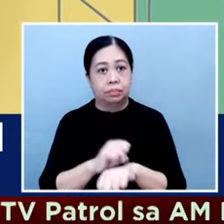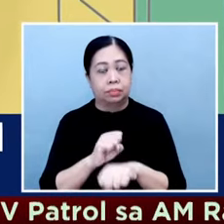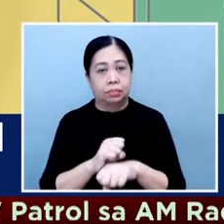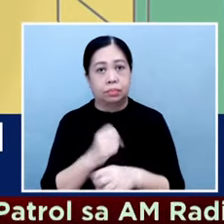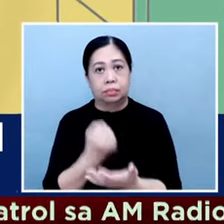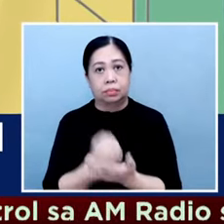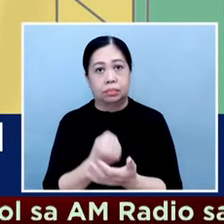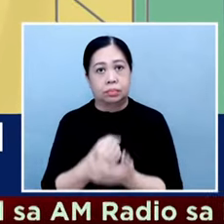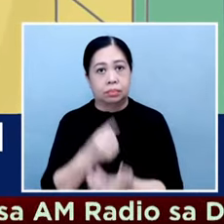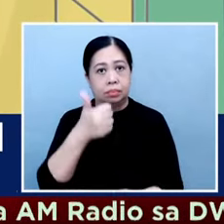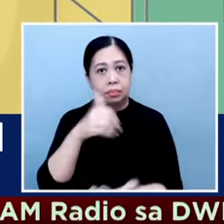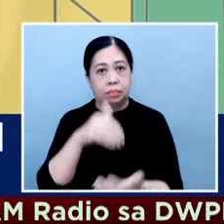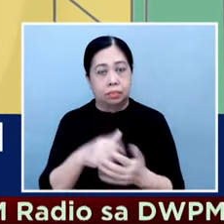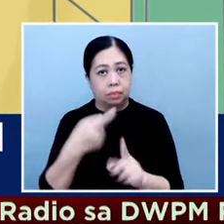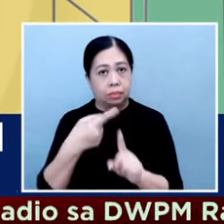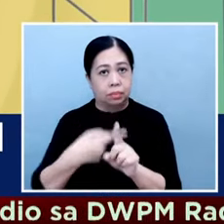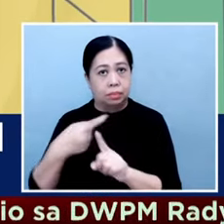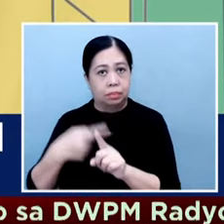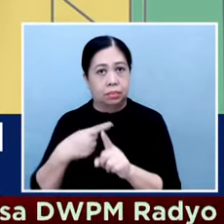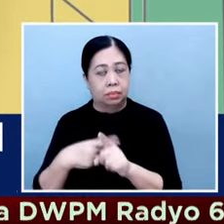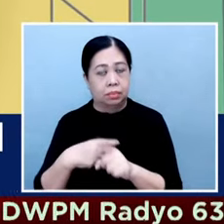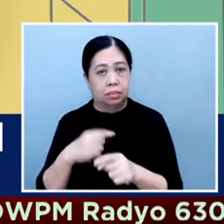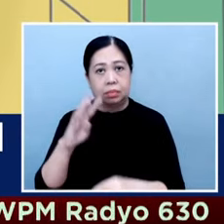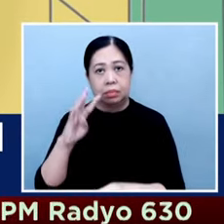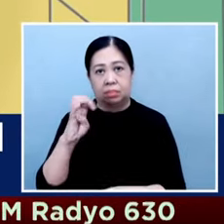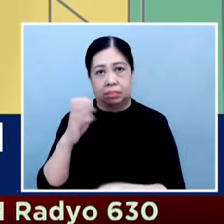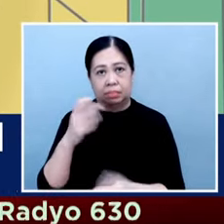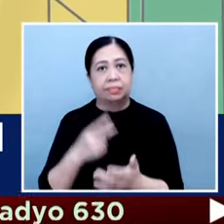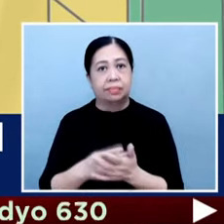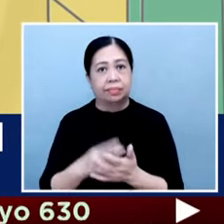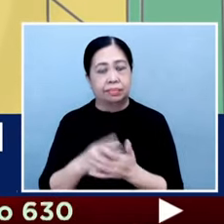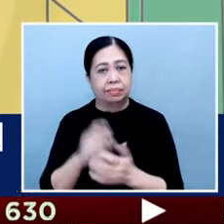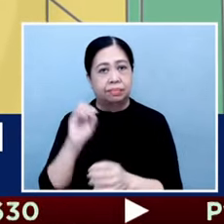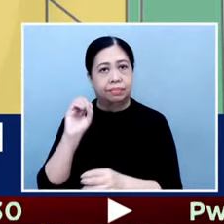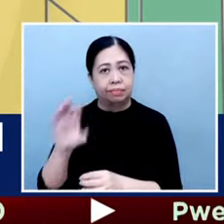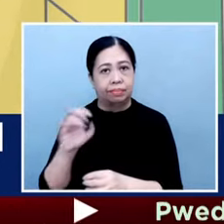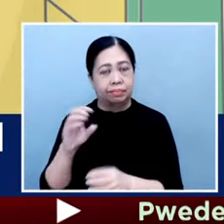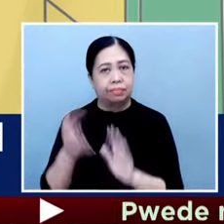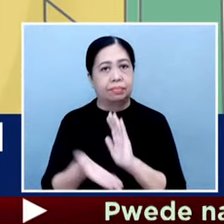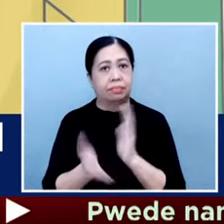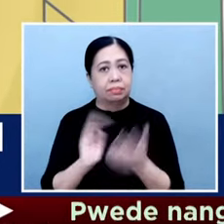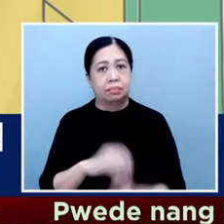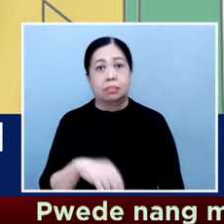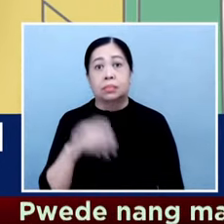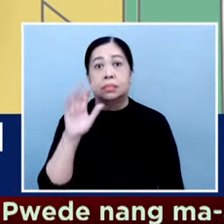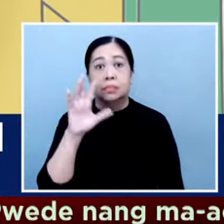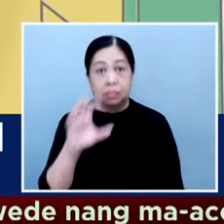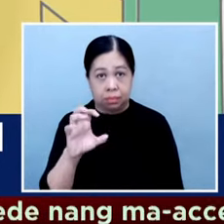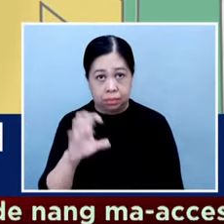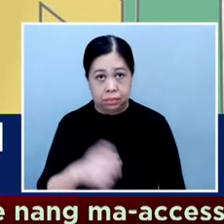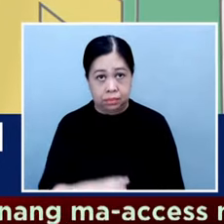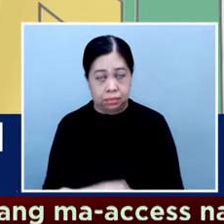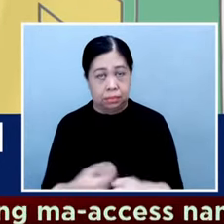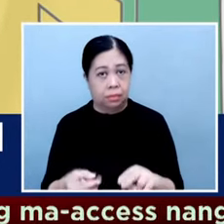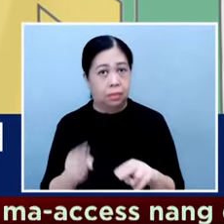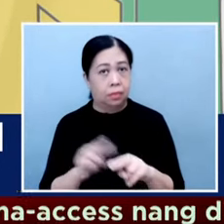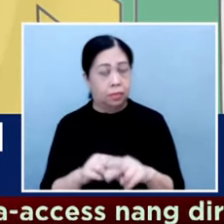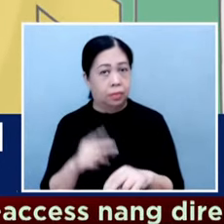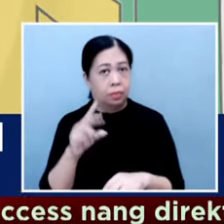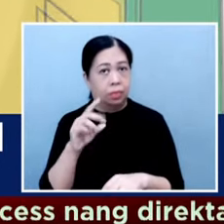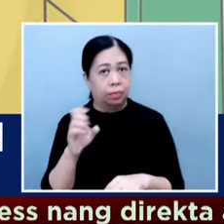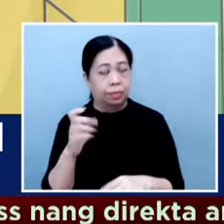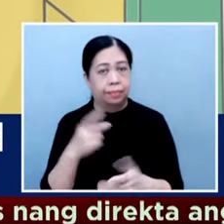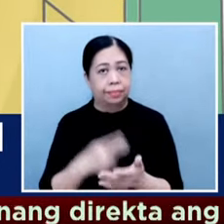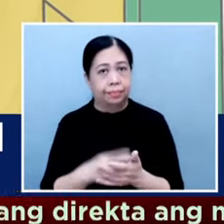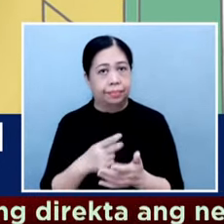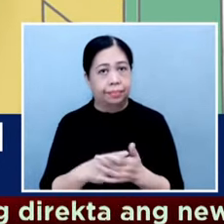ng 10,000 kada buwan, ang 400 pesos na hulog niya magiging 500 na o dagdag na 100 pesos